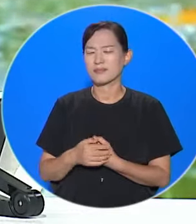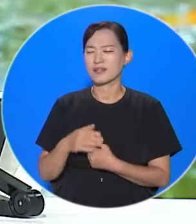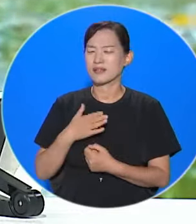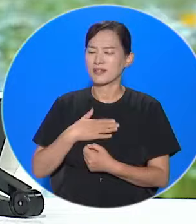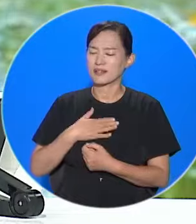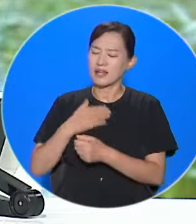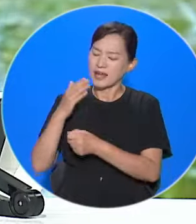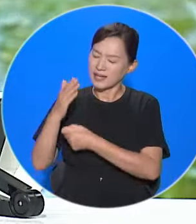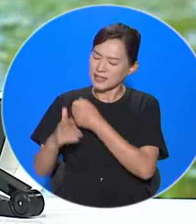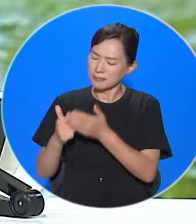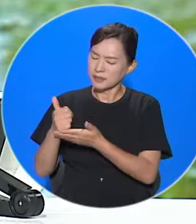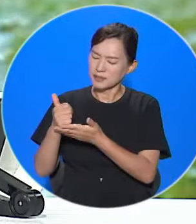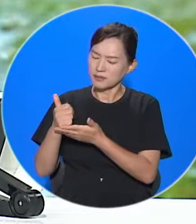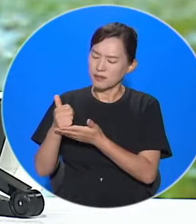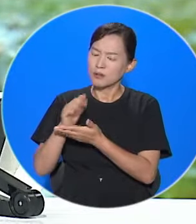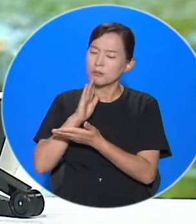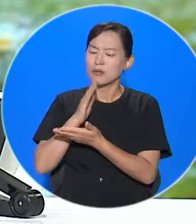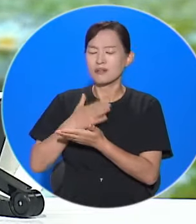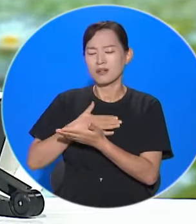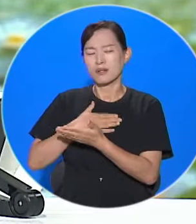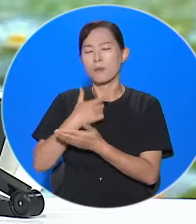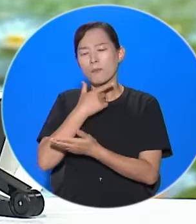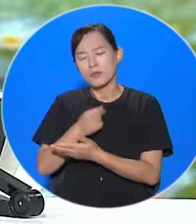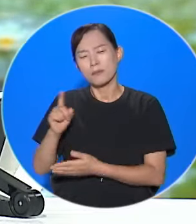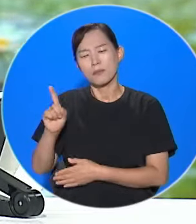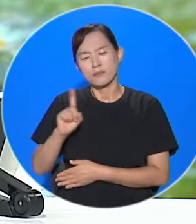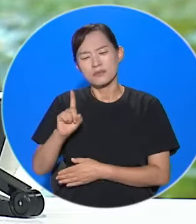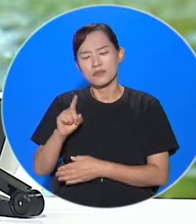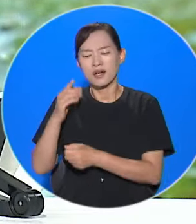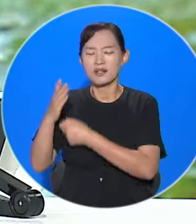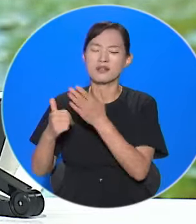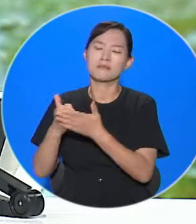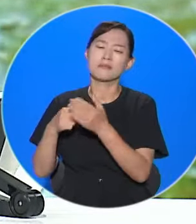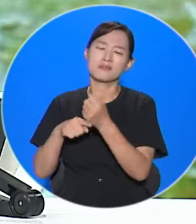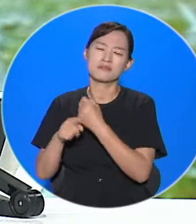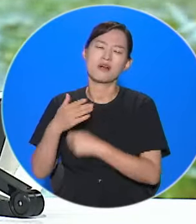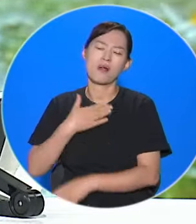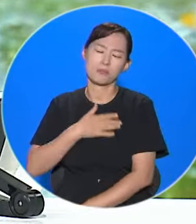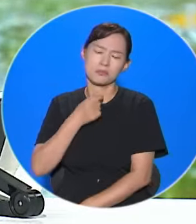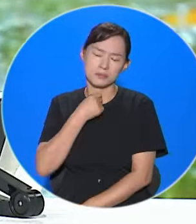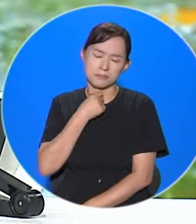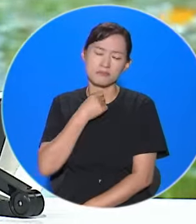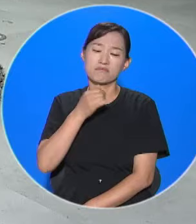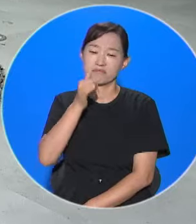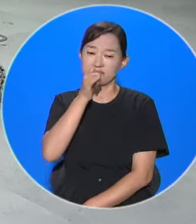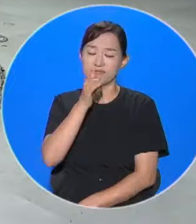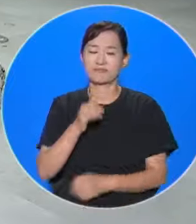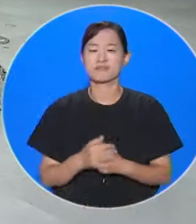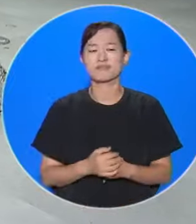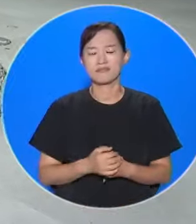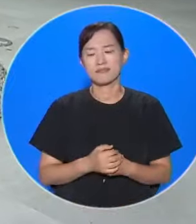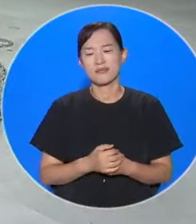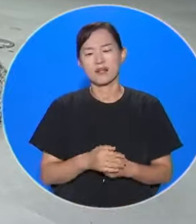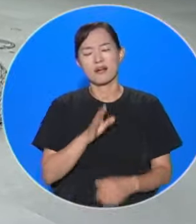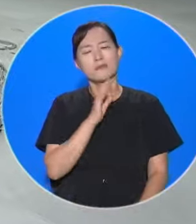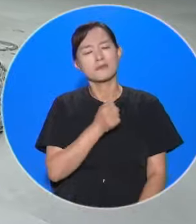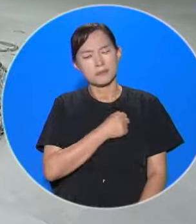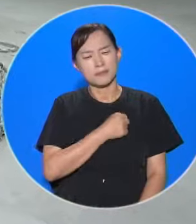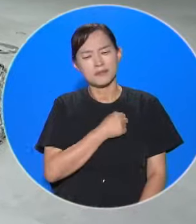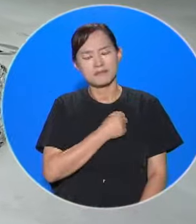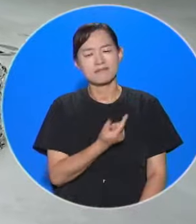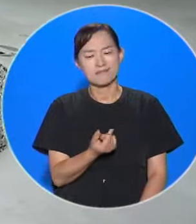우리 가정에 원하시는 게 뭔지 그 뜻을 좀 알고 싶기도 합니다. 아유, 그래요. 저 얼마나